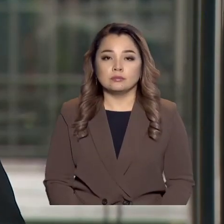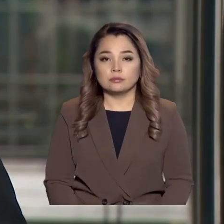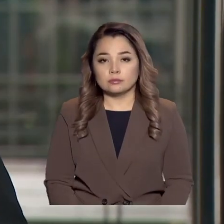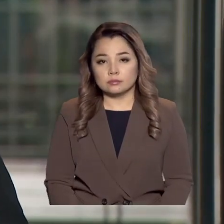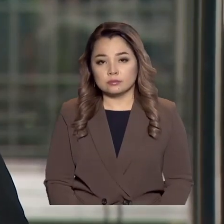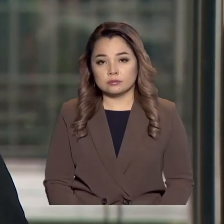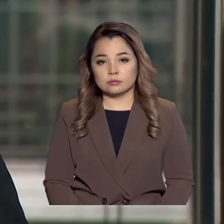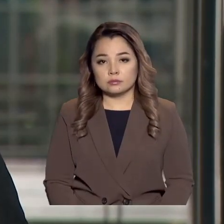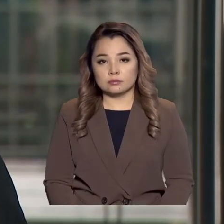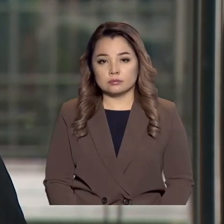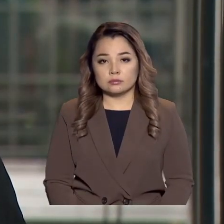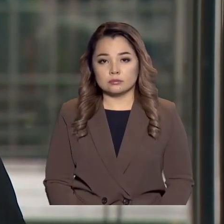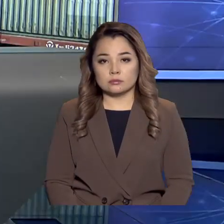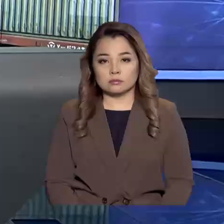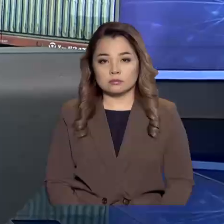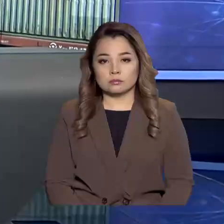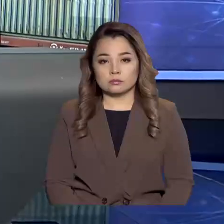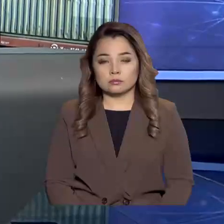Қазақстан ұлттық арнасы.